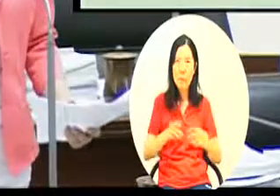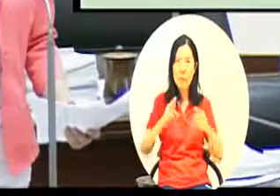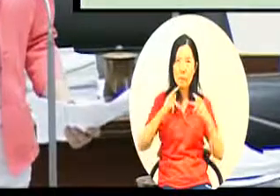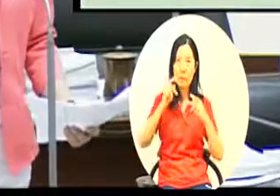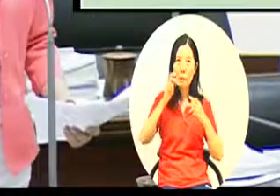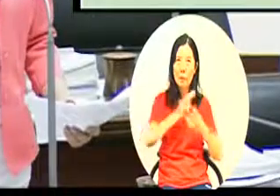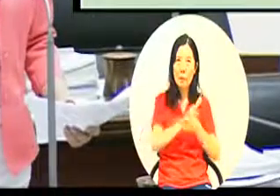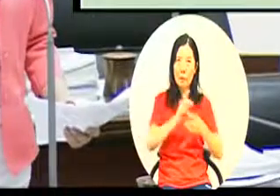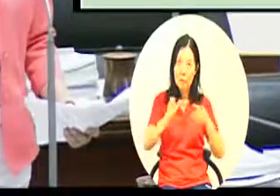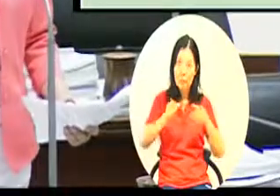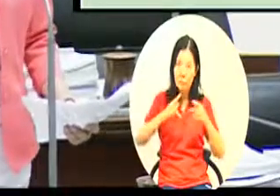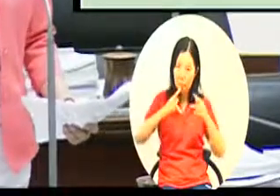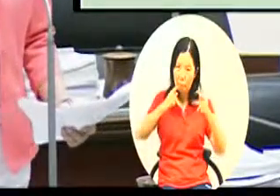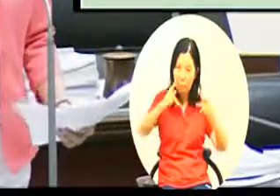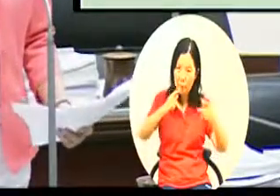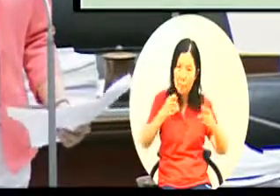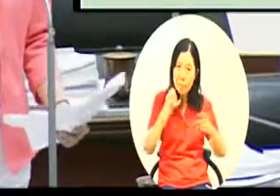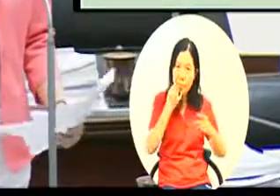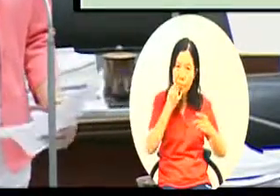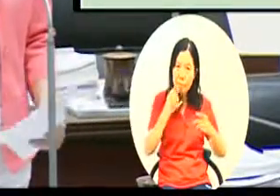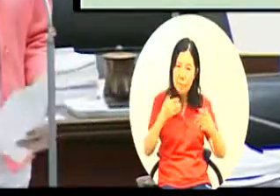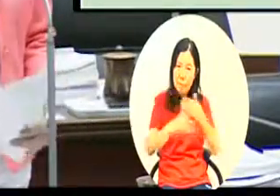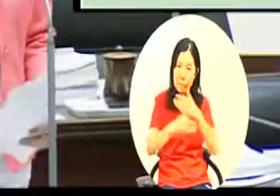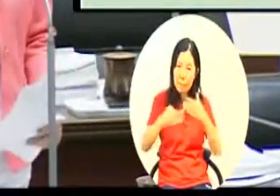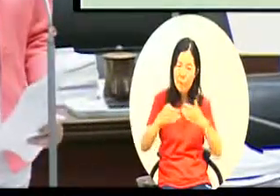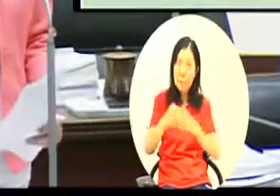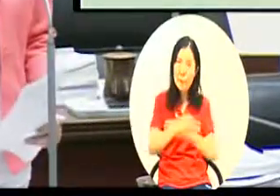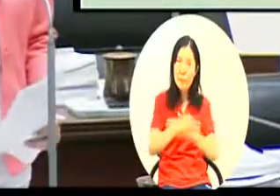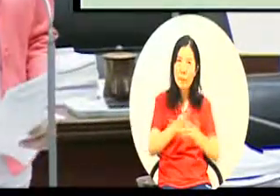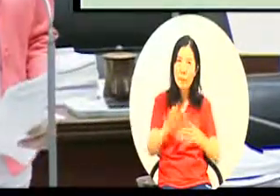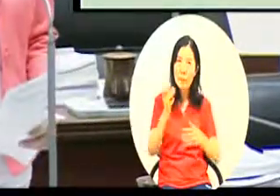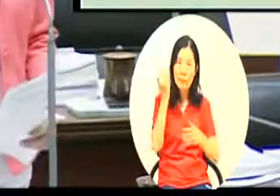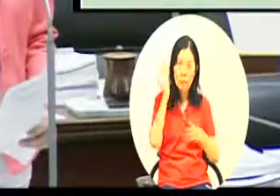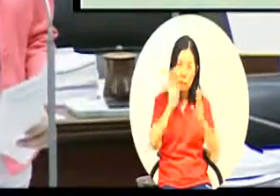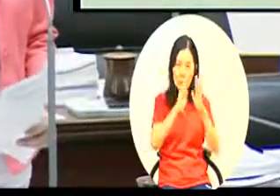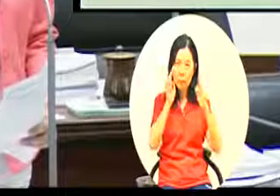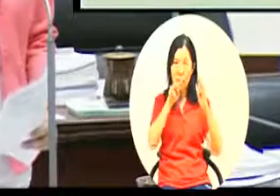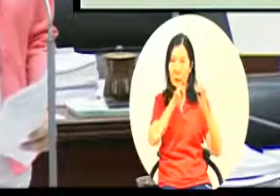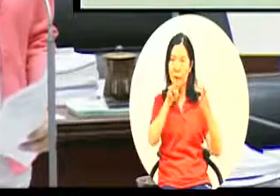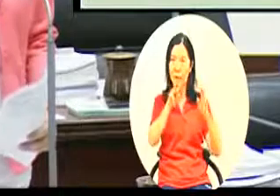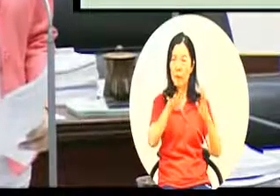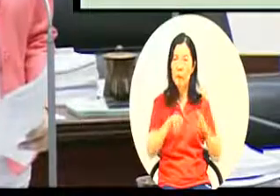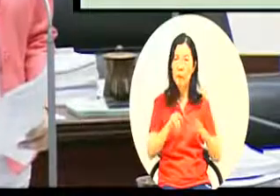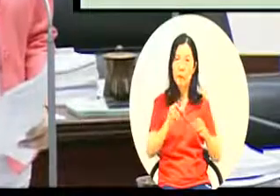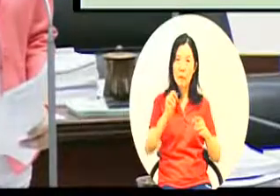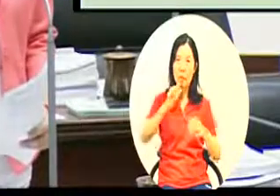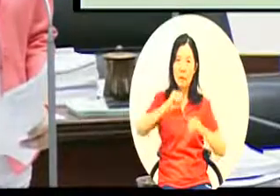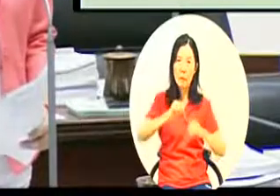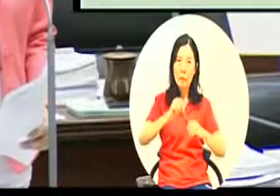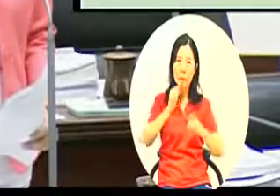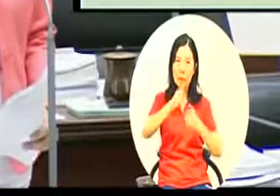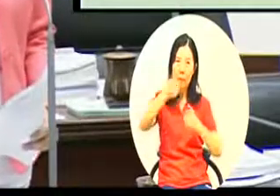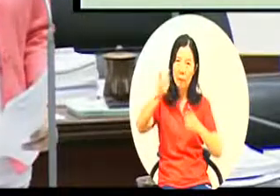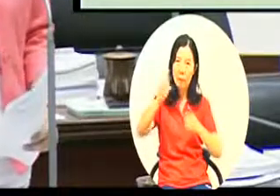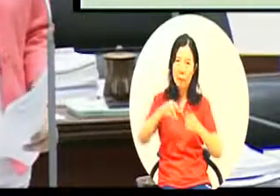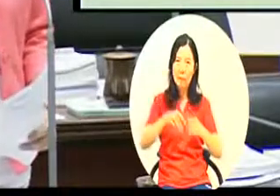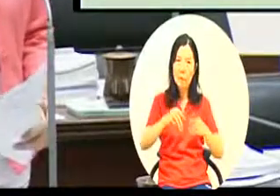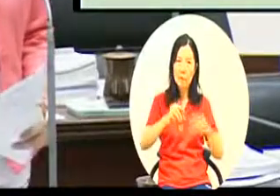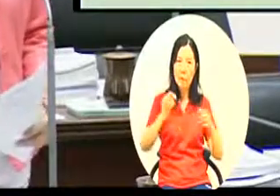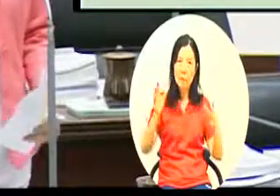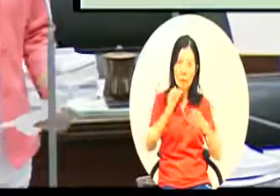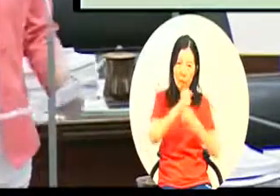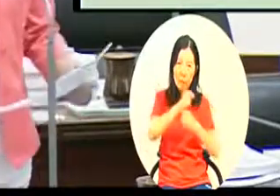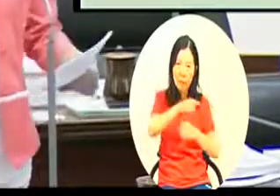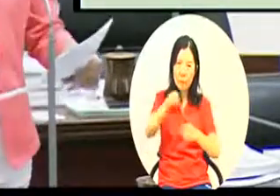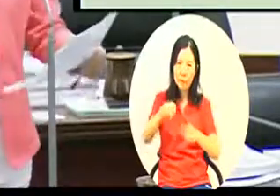怎么何时能开通？尤其呢，我之前呢在脸书看到我们康议长呢跟我们市府同仁呢跟市长